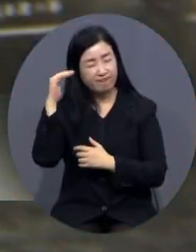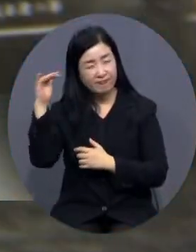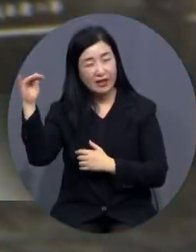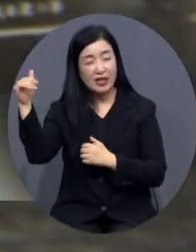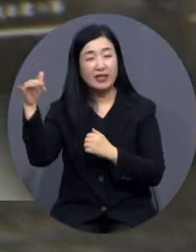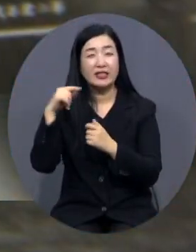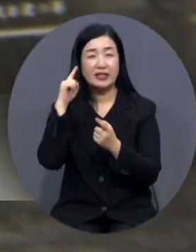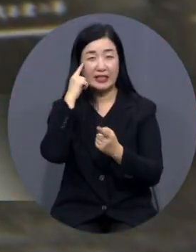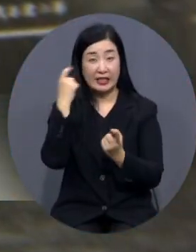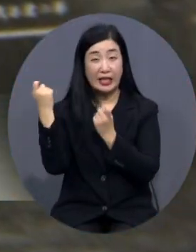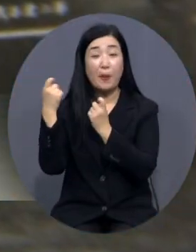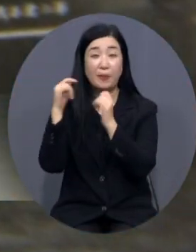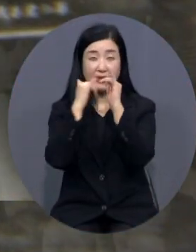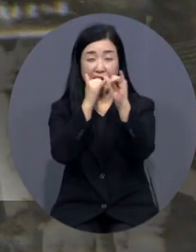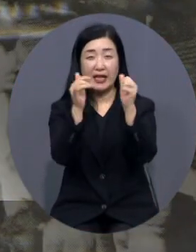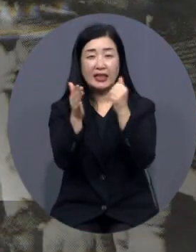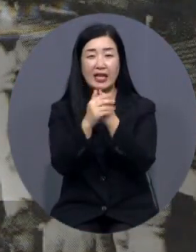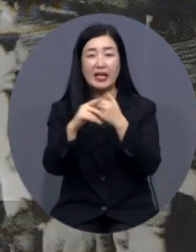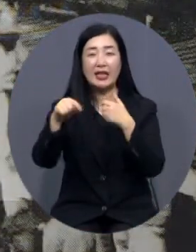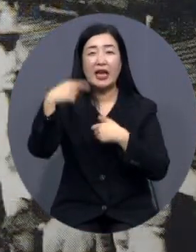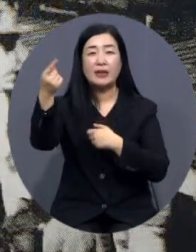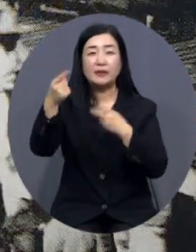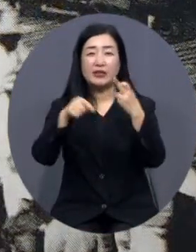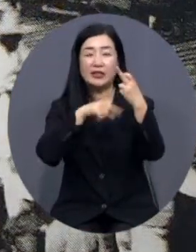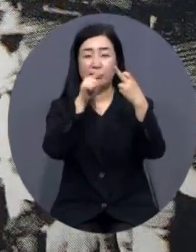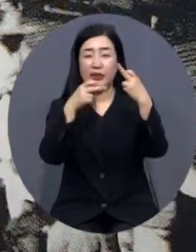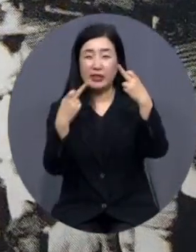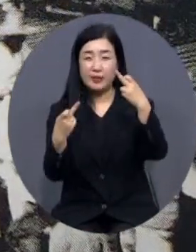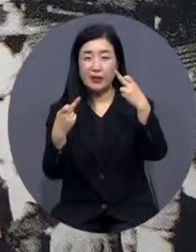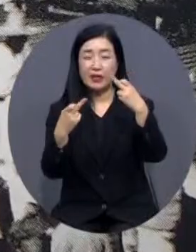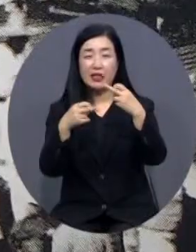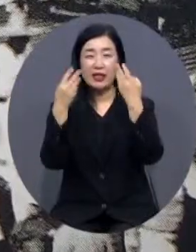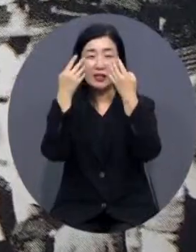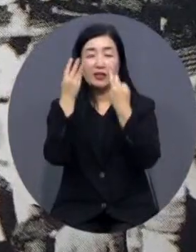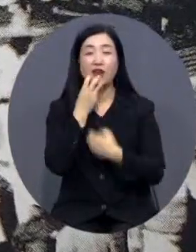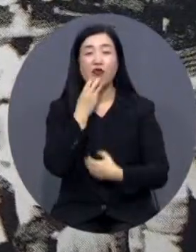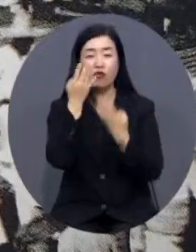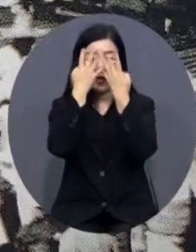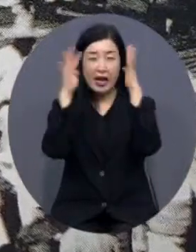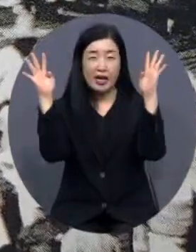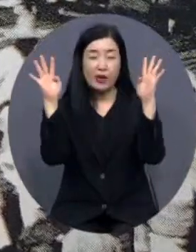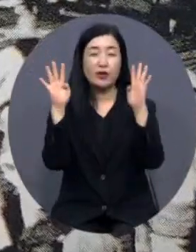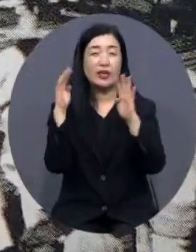제정된 상으로 시상식은 다음 달 12일 서울대학교에서 열립니다.